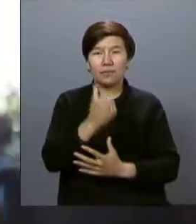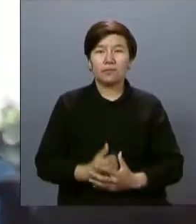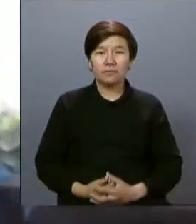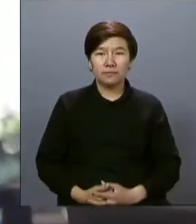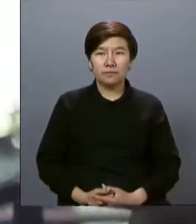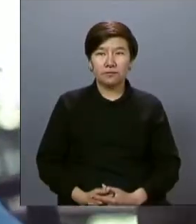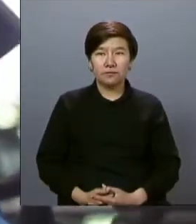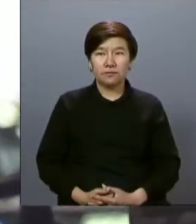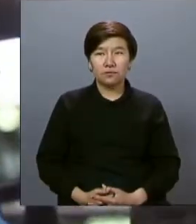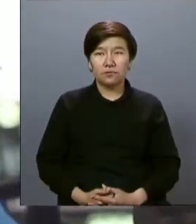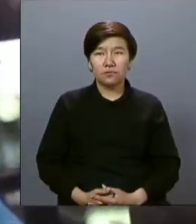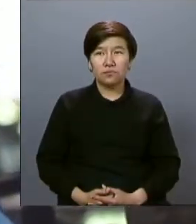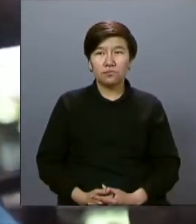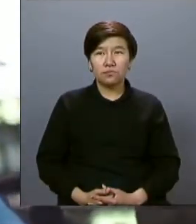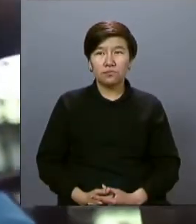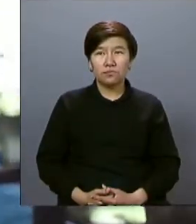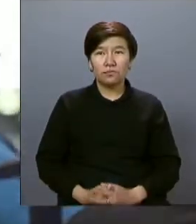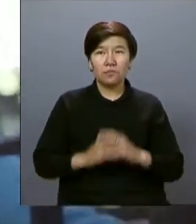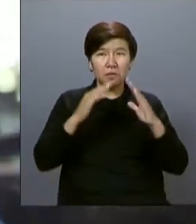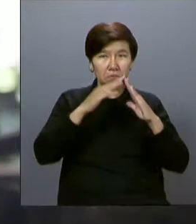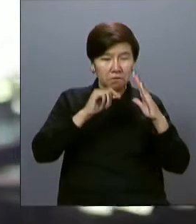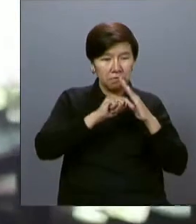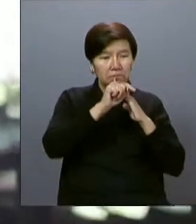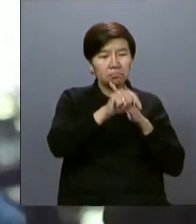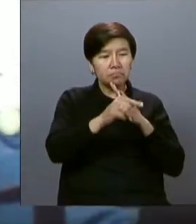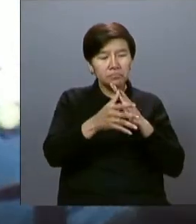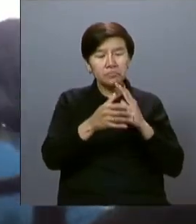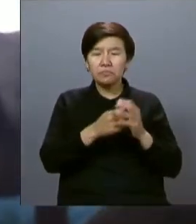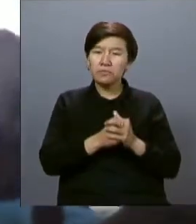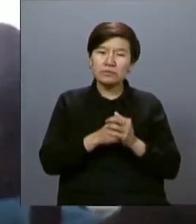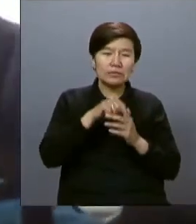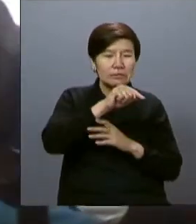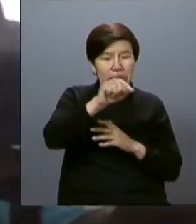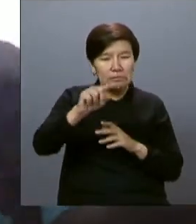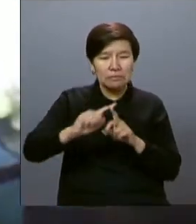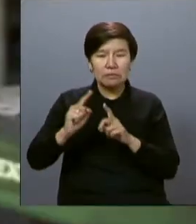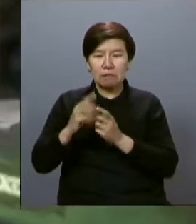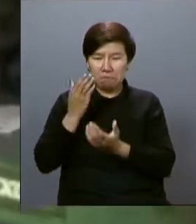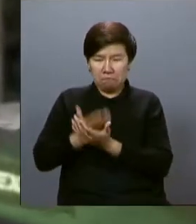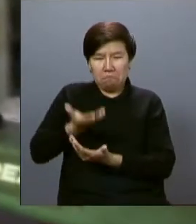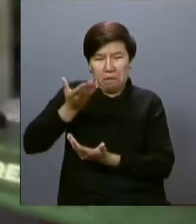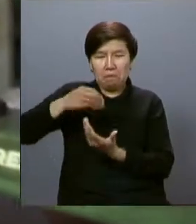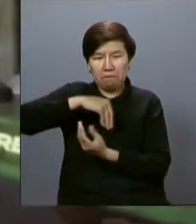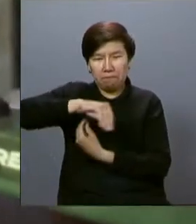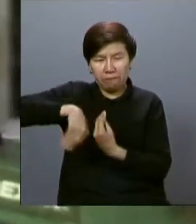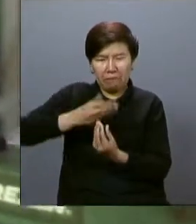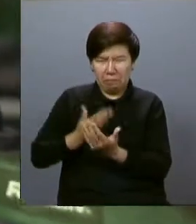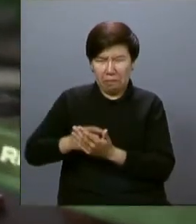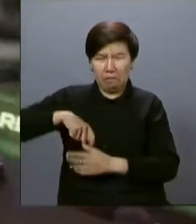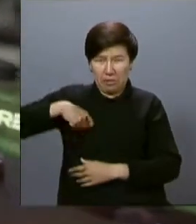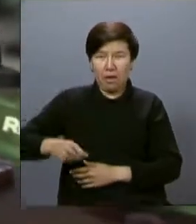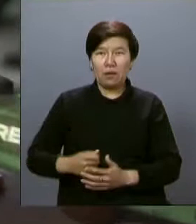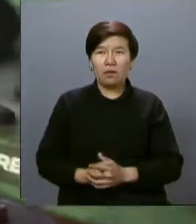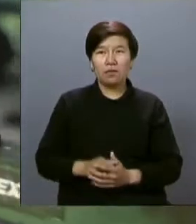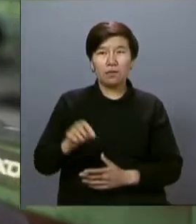ถ้าออกมาบ้านมันกระจายใจมันก็ทุกข์อยู่แล้ว มันเป็นอะไรเนาะคนทำดีบ้านลูกก็ได้ช่วย ค